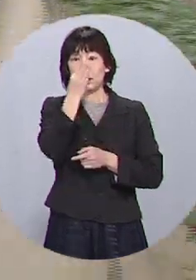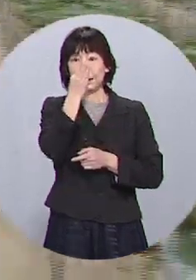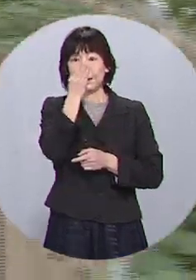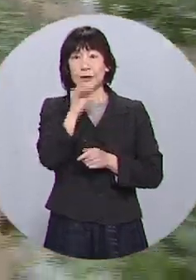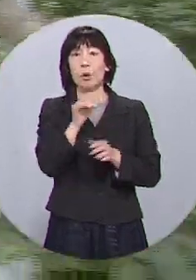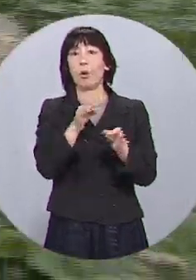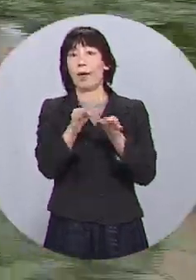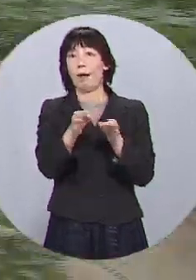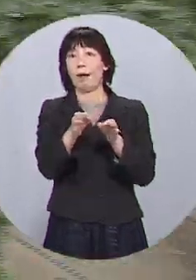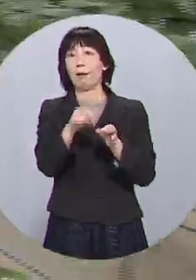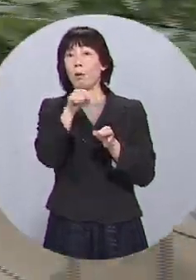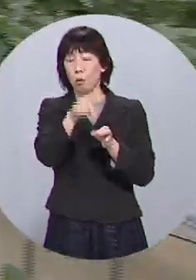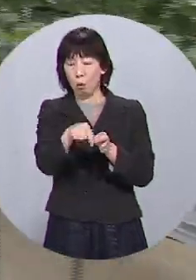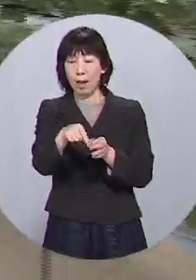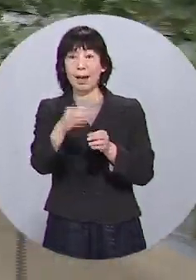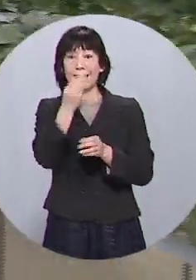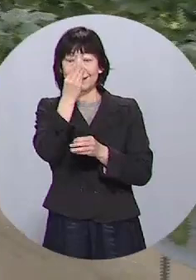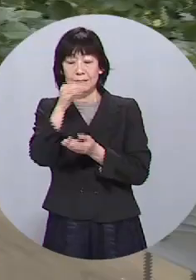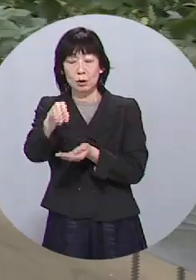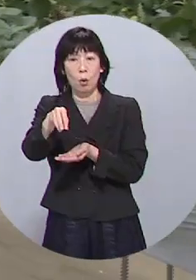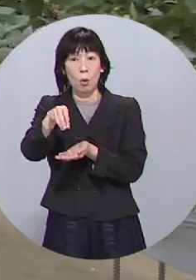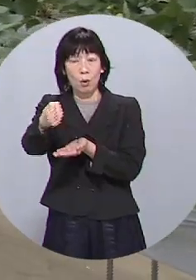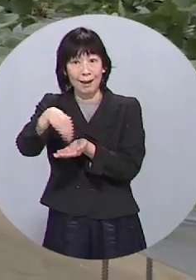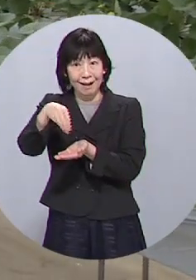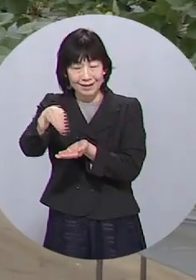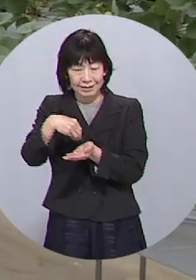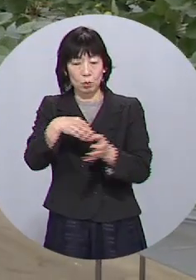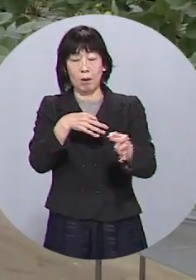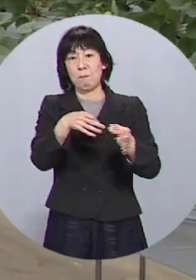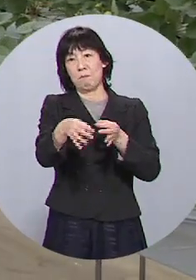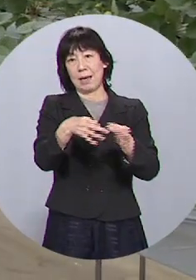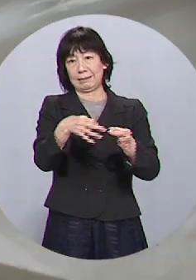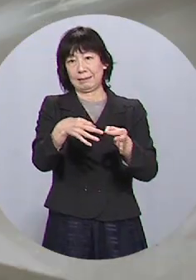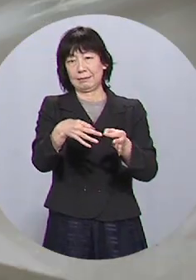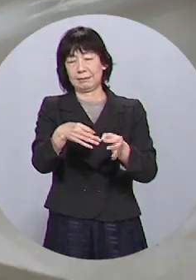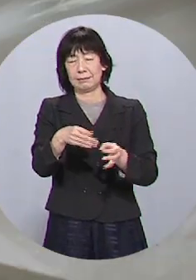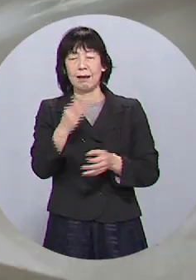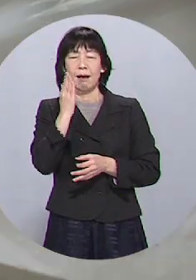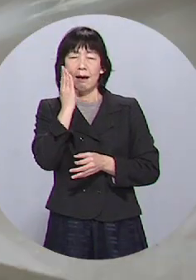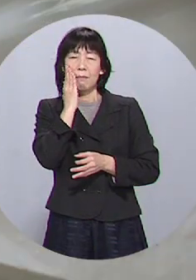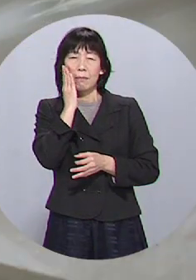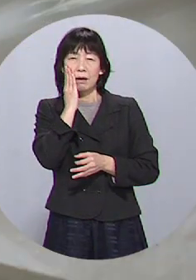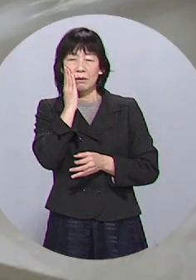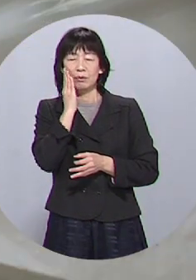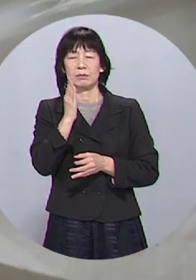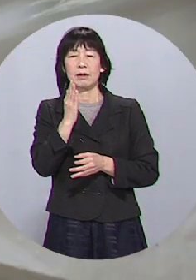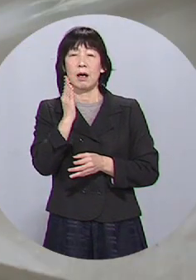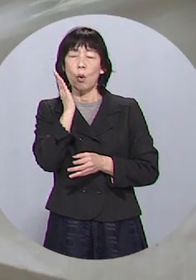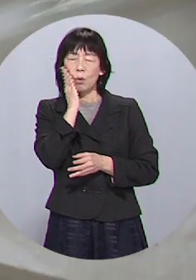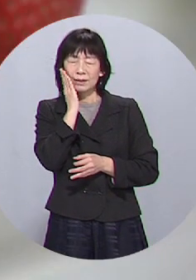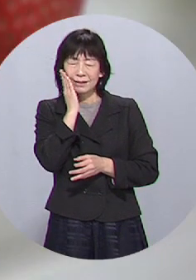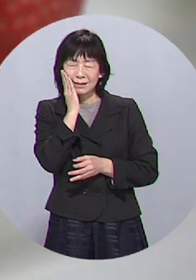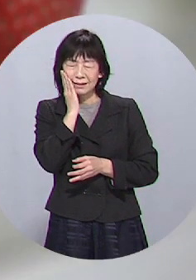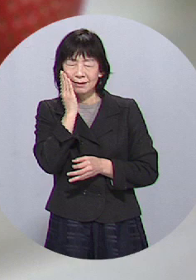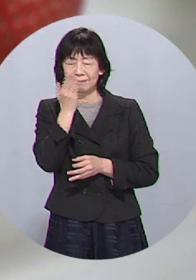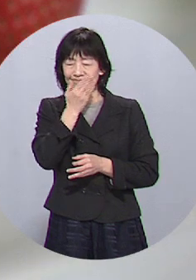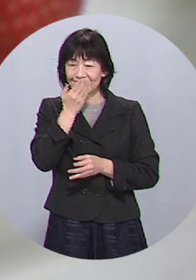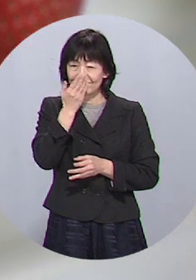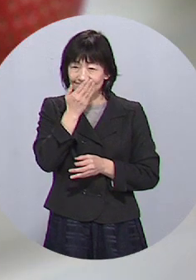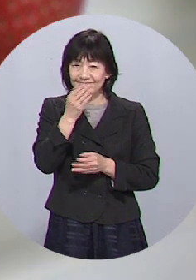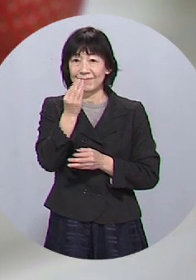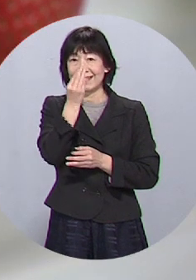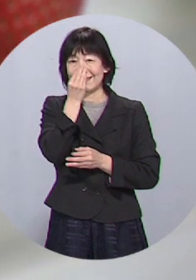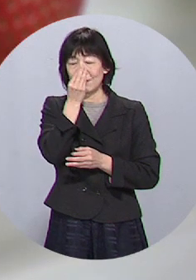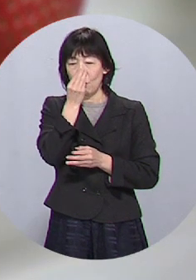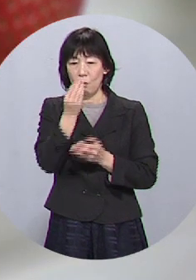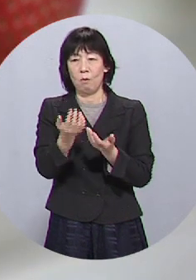こちらはいちご狩りと直売を行っているいちご農園で、甘くてみずみずしい採れたてのいちごを味わえるとあって、地域で